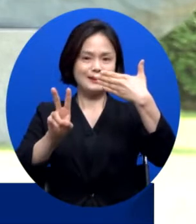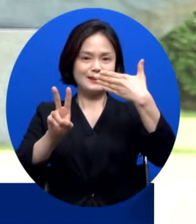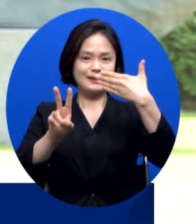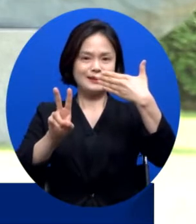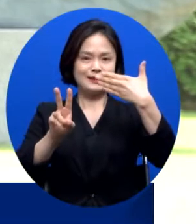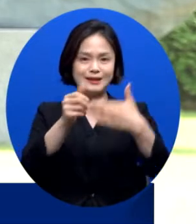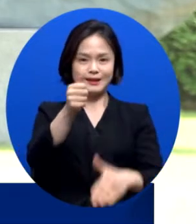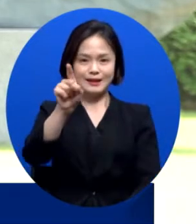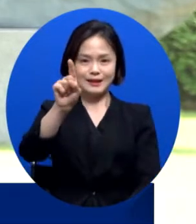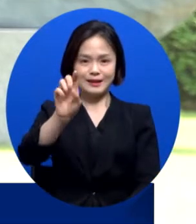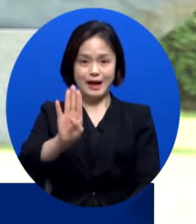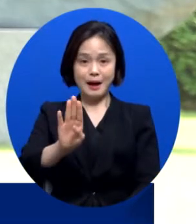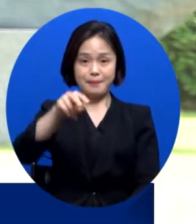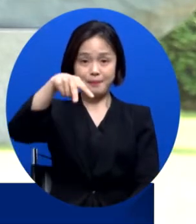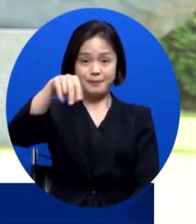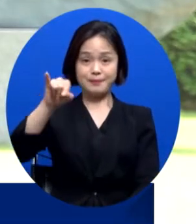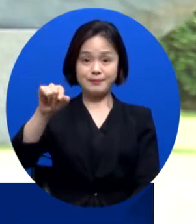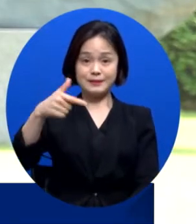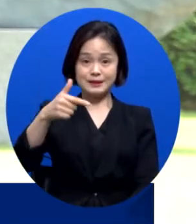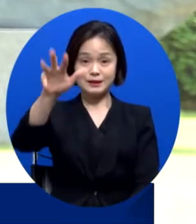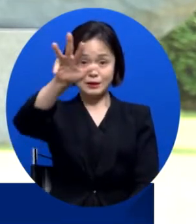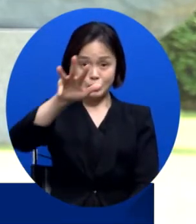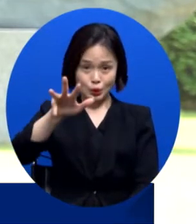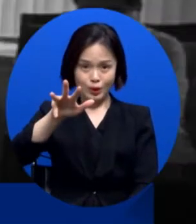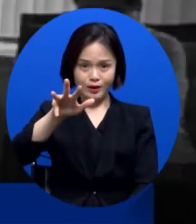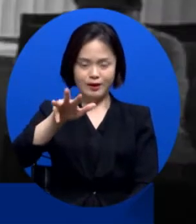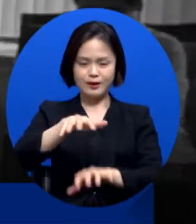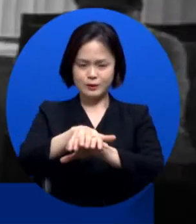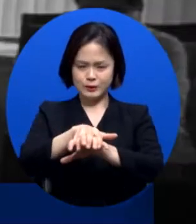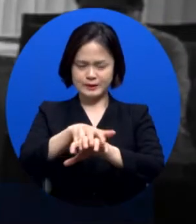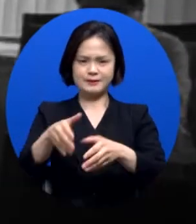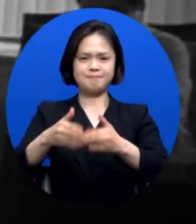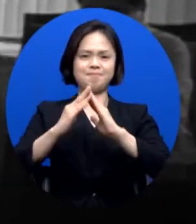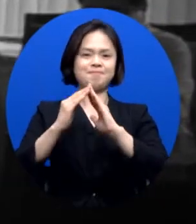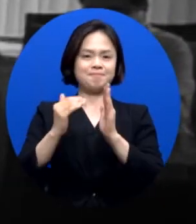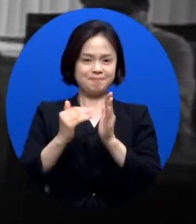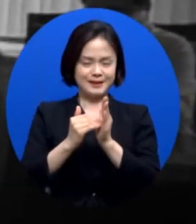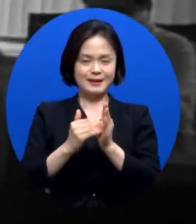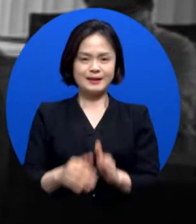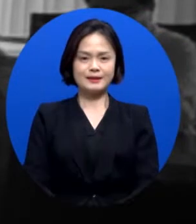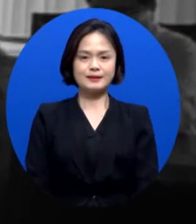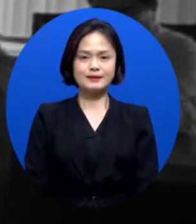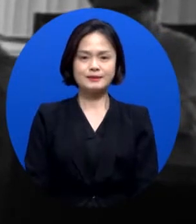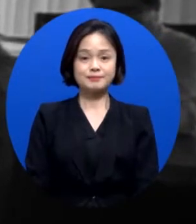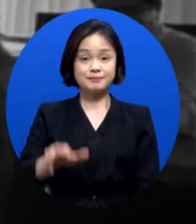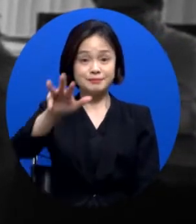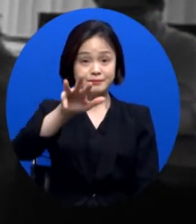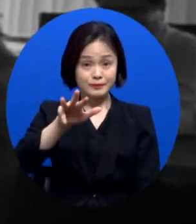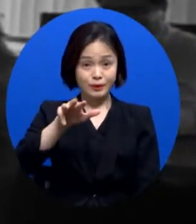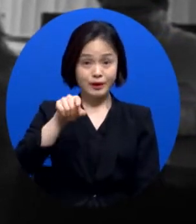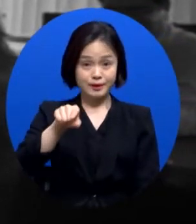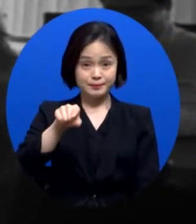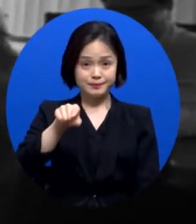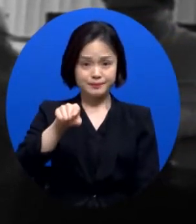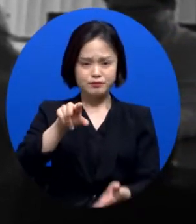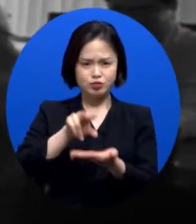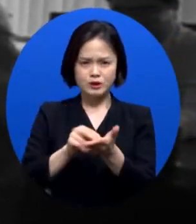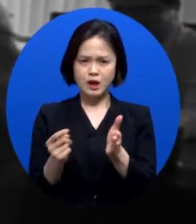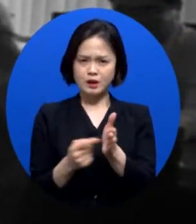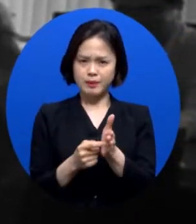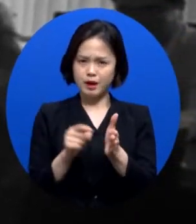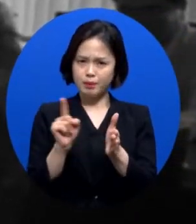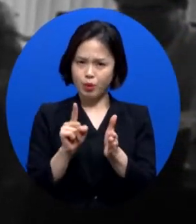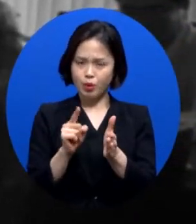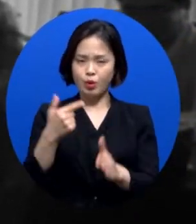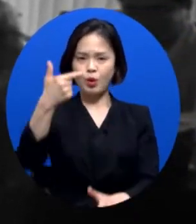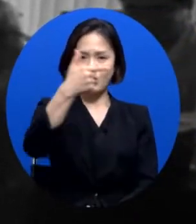앞 씽 총회가 소집이 뒤 얻고 예장 합신 종민은 가장 시급한 과제인 노회 복구를